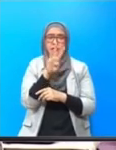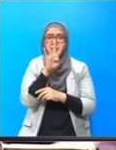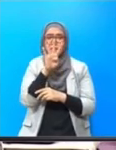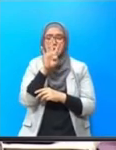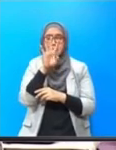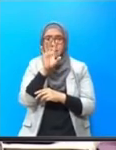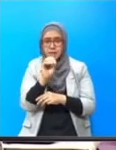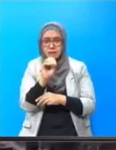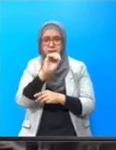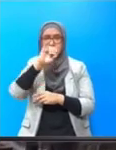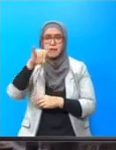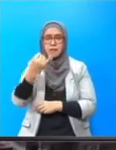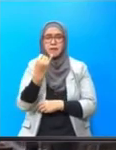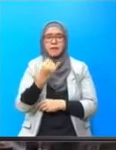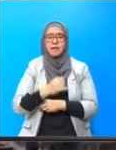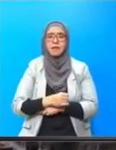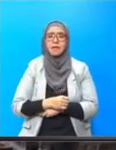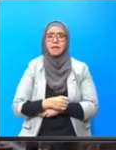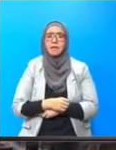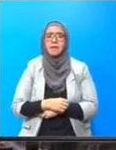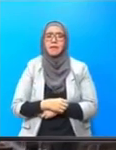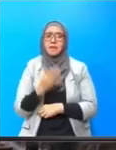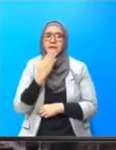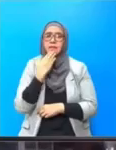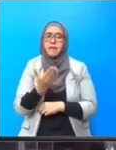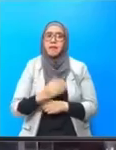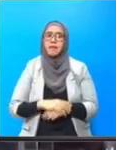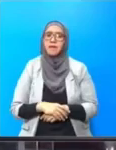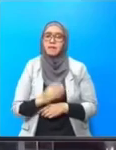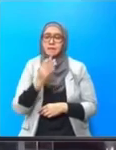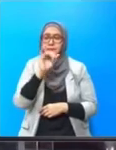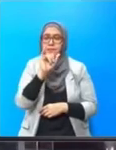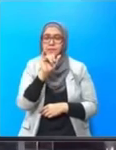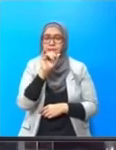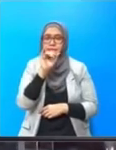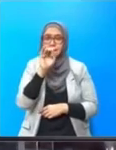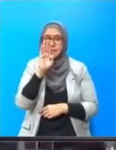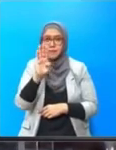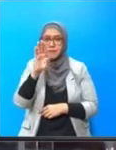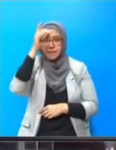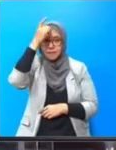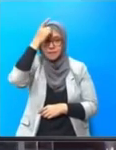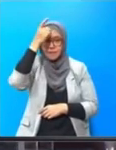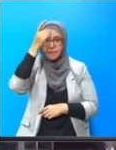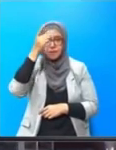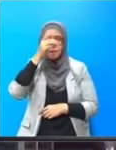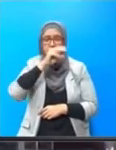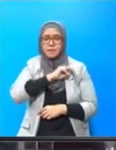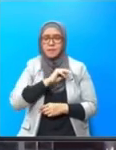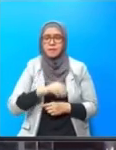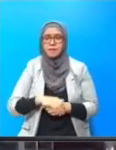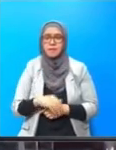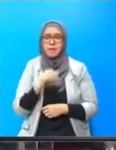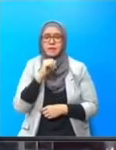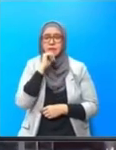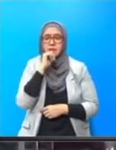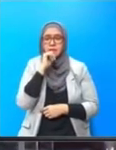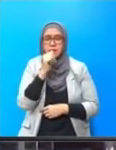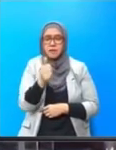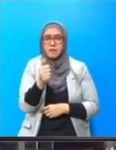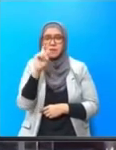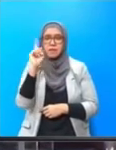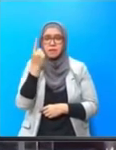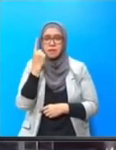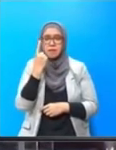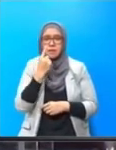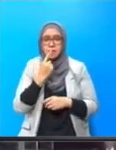Terima kasih. Terima kasih Yang Berhormat. Soalan tambahan. Terima kasih Yang Berhormat Datuk Seri Menteri. Bukan sekadar menjawab